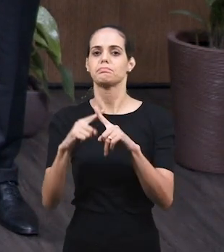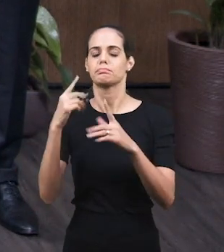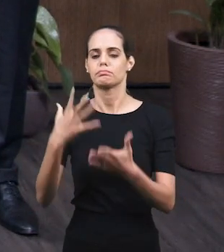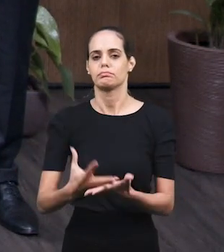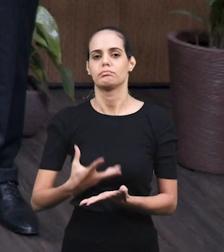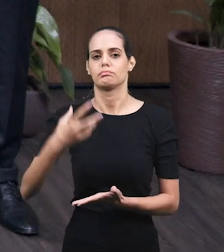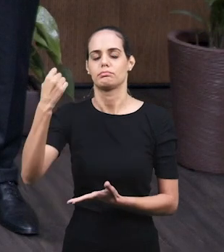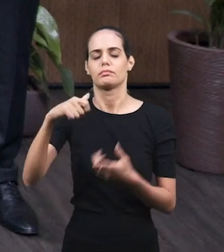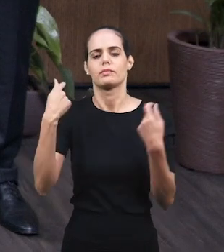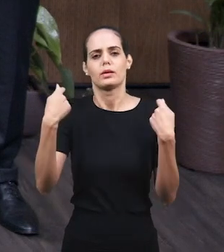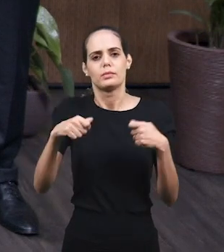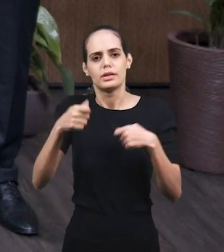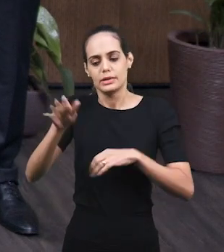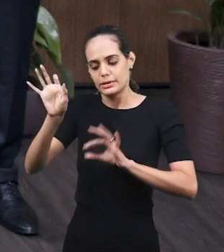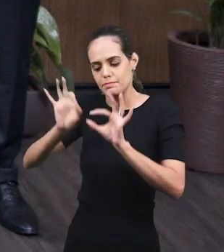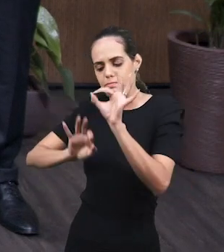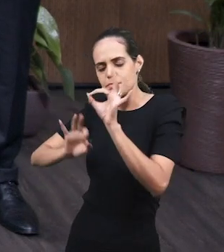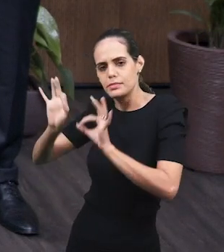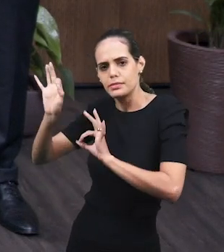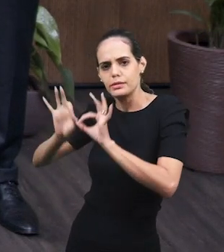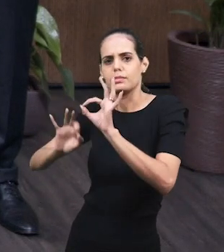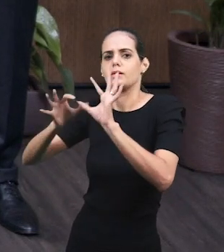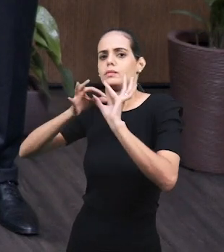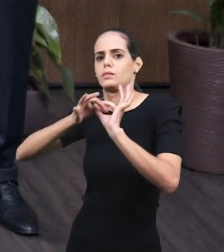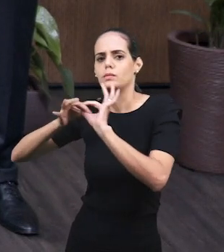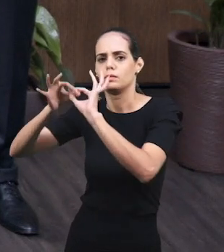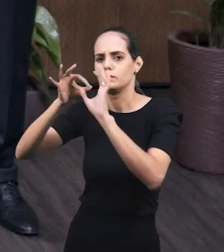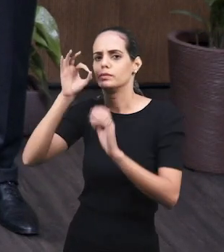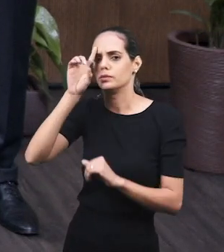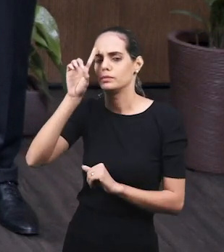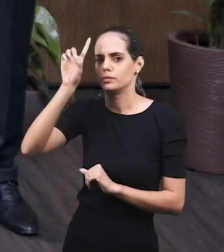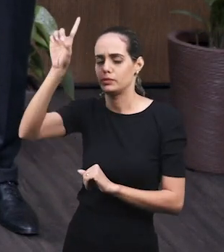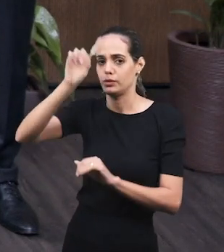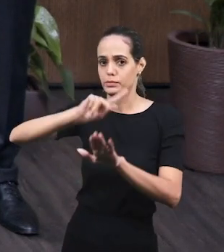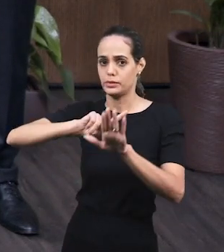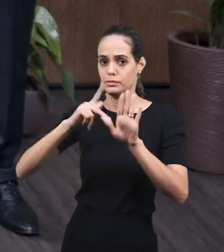l'Église qui sera enlevée, elle doit être